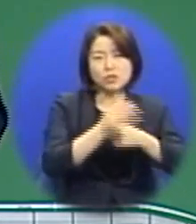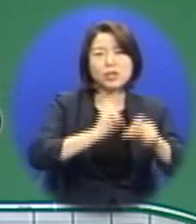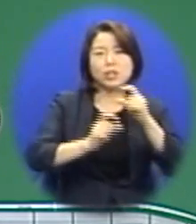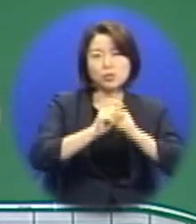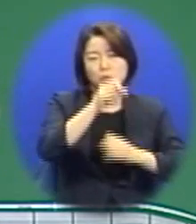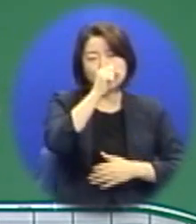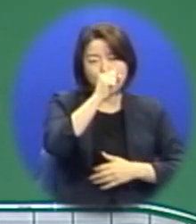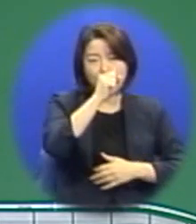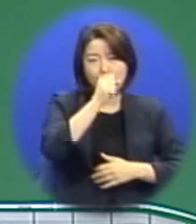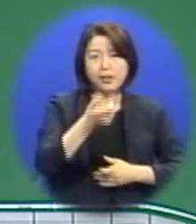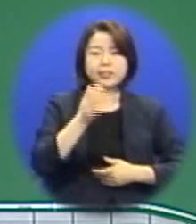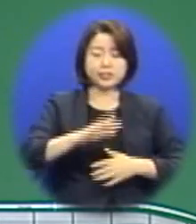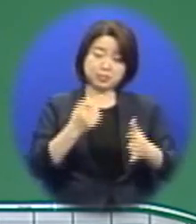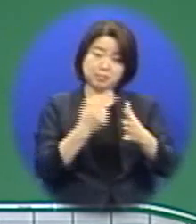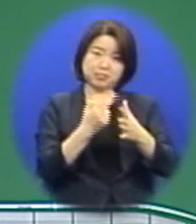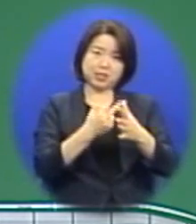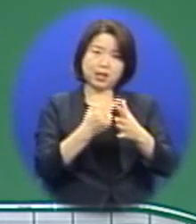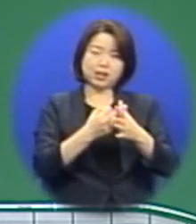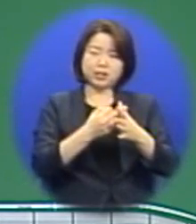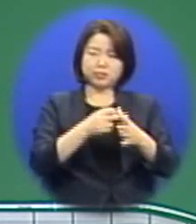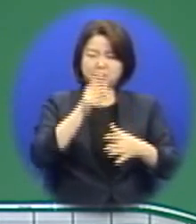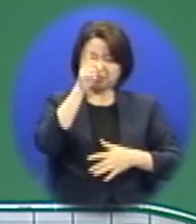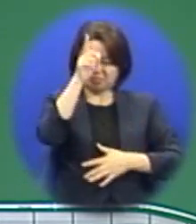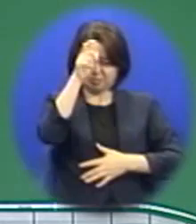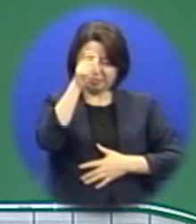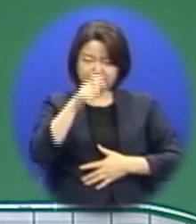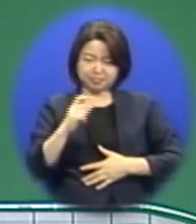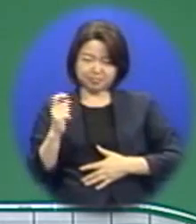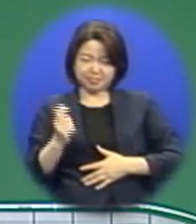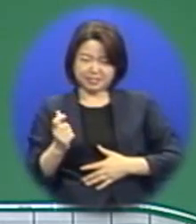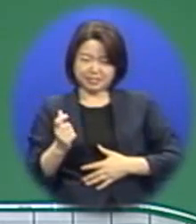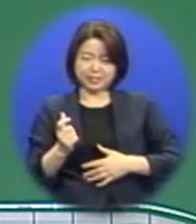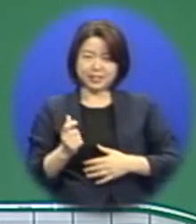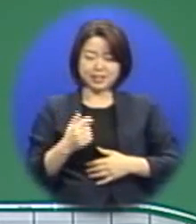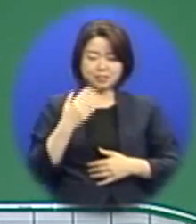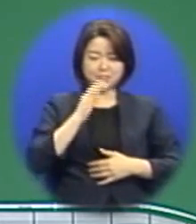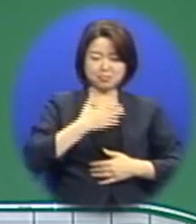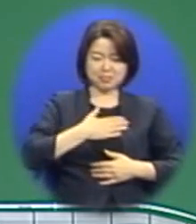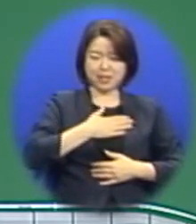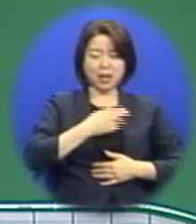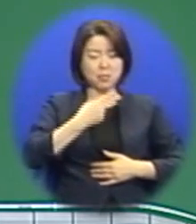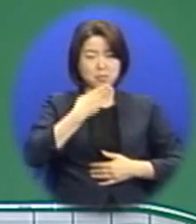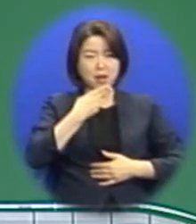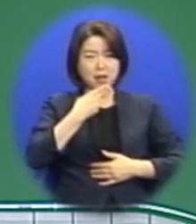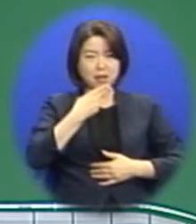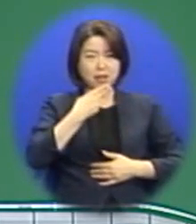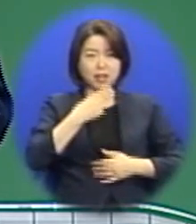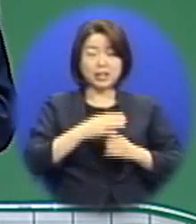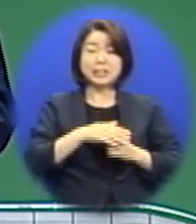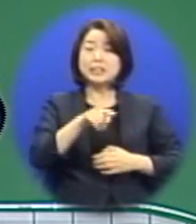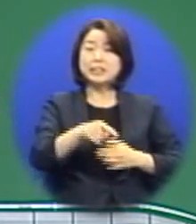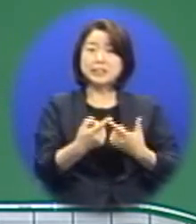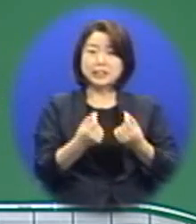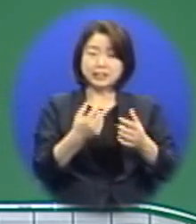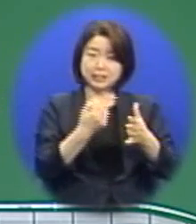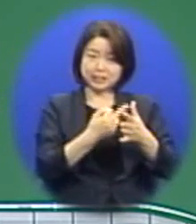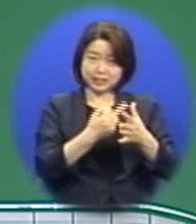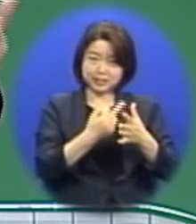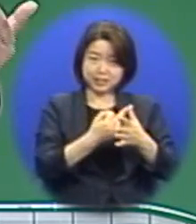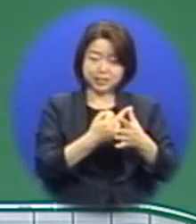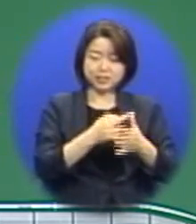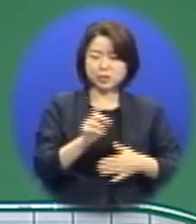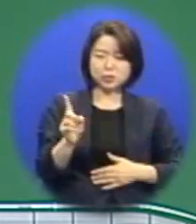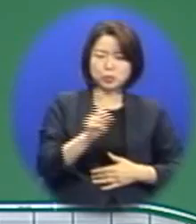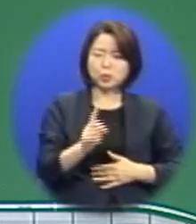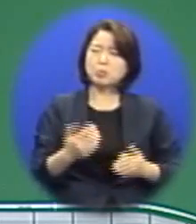아이가 뻣뻣해져서 불만투성이고 그리고 아무 감정도 없고 이런 큰 아들은